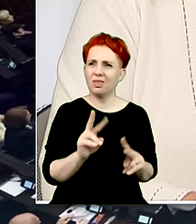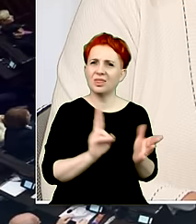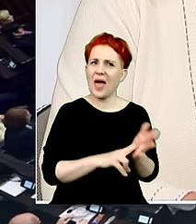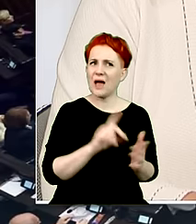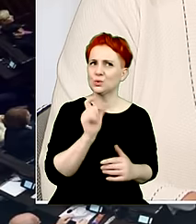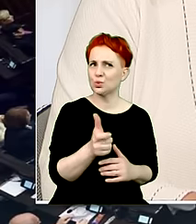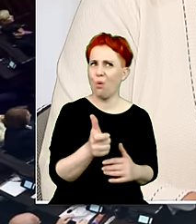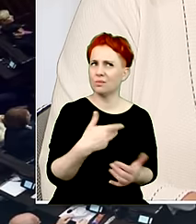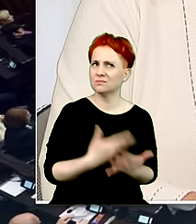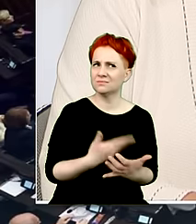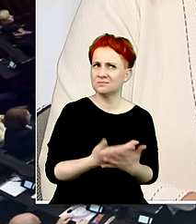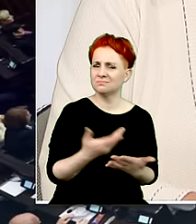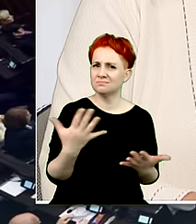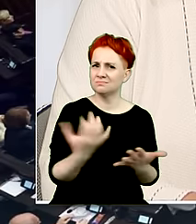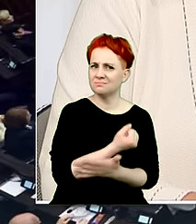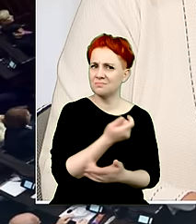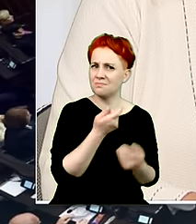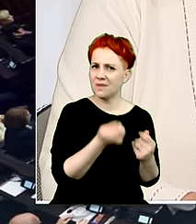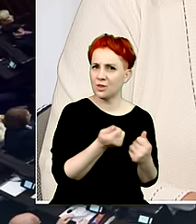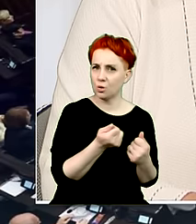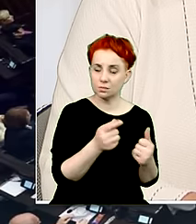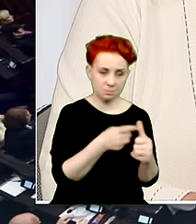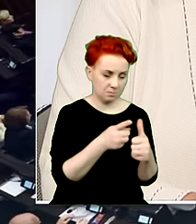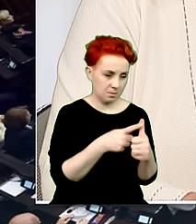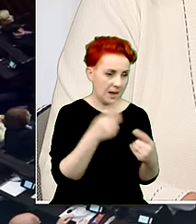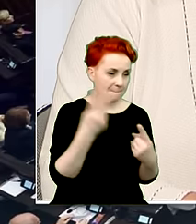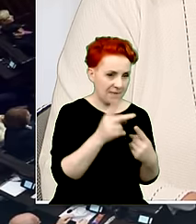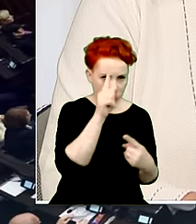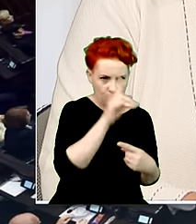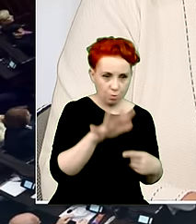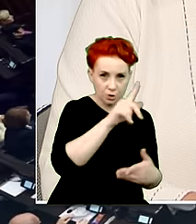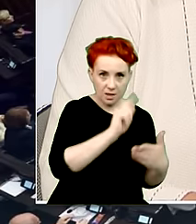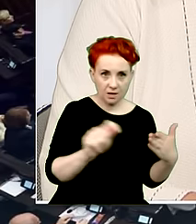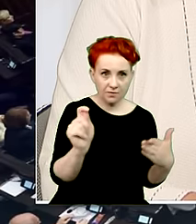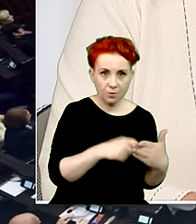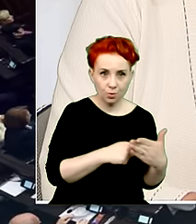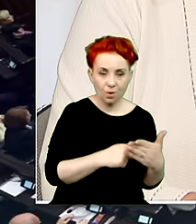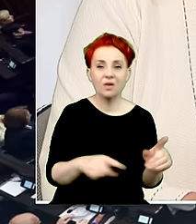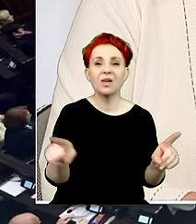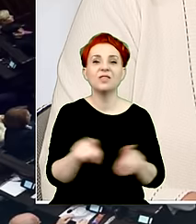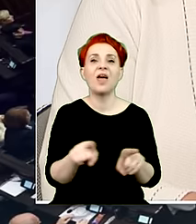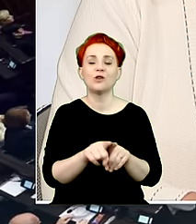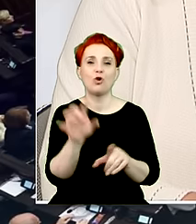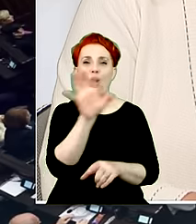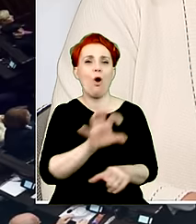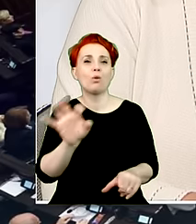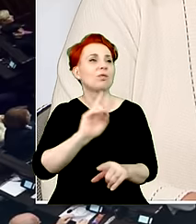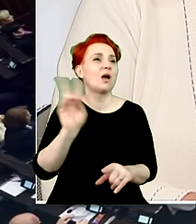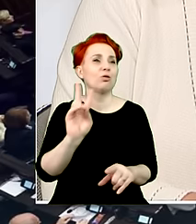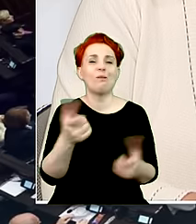za co te pieniądze? Po pierwsze, likwidujecie media publiczne, a po drugie, oglądalność szoruje po dnie. Nikt tego nie